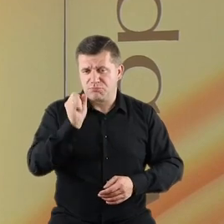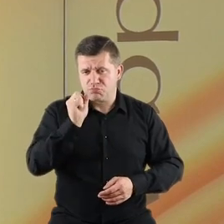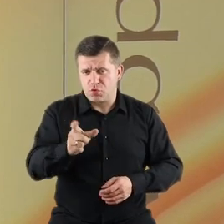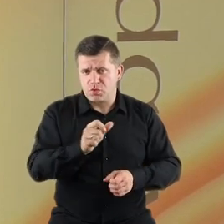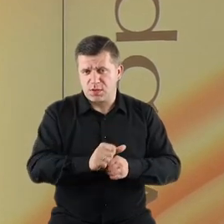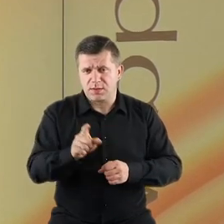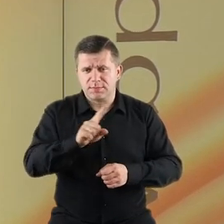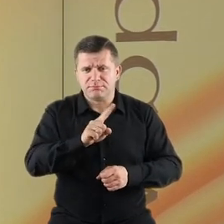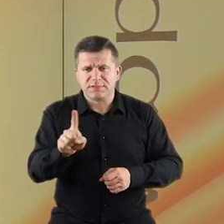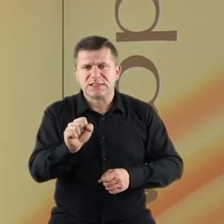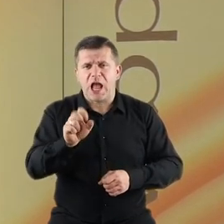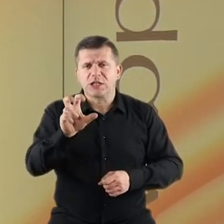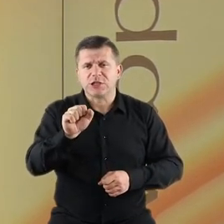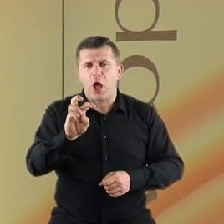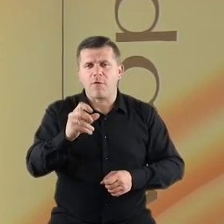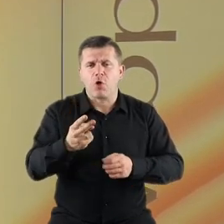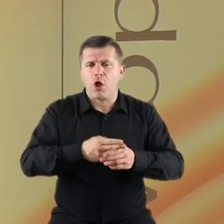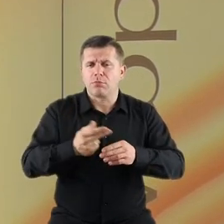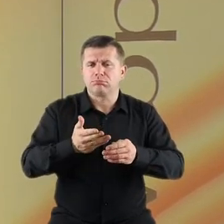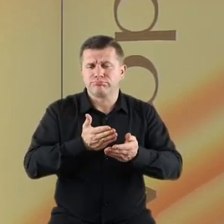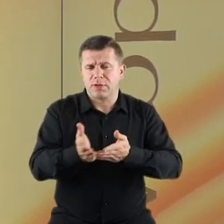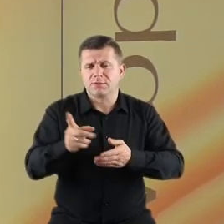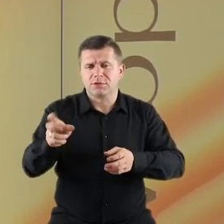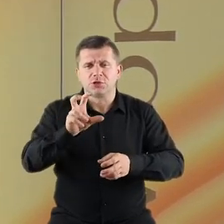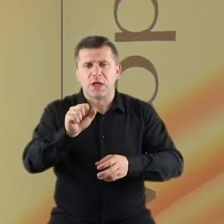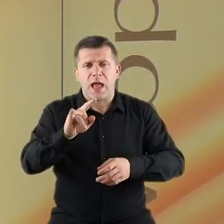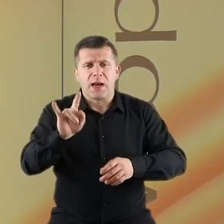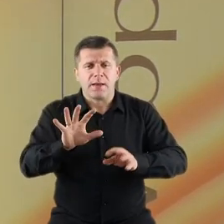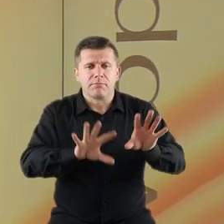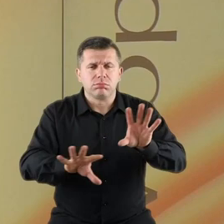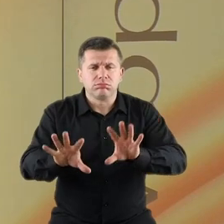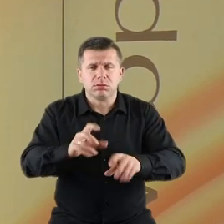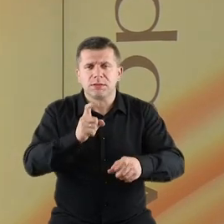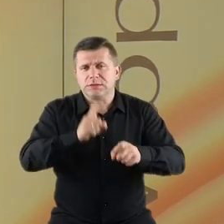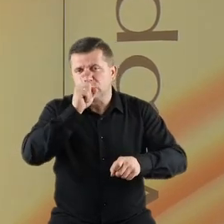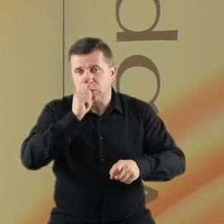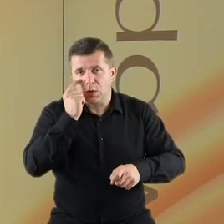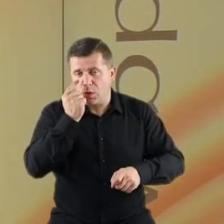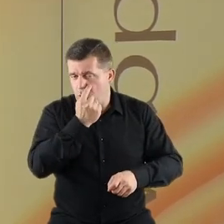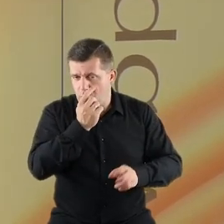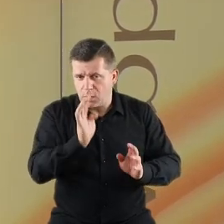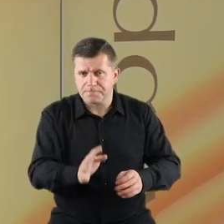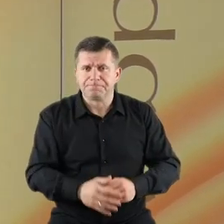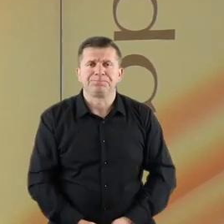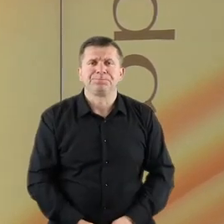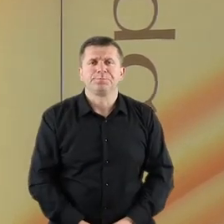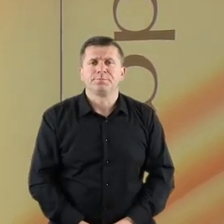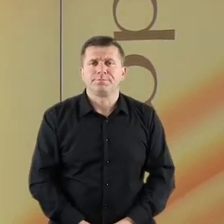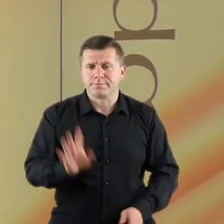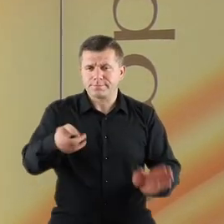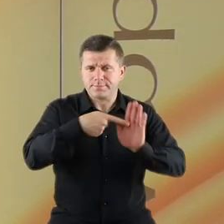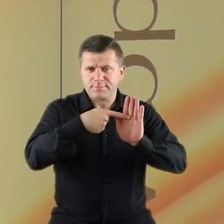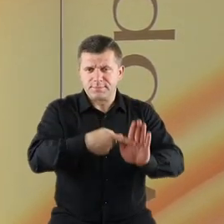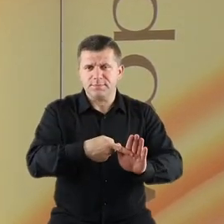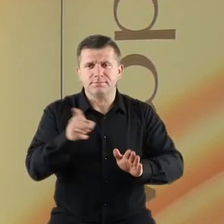zaczarowanie choroba spowodowana przez czary również złe oko A więc Wskazanie na